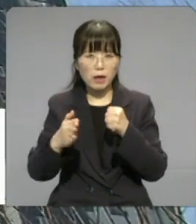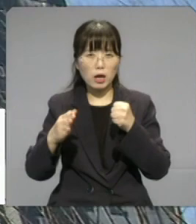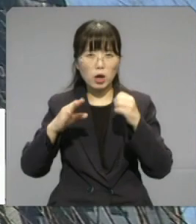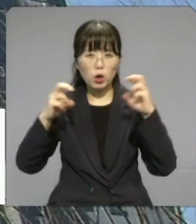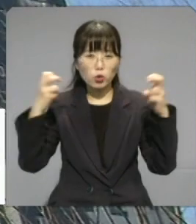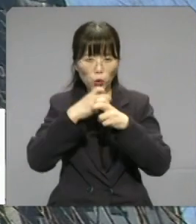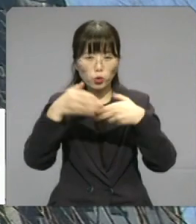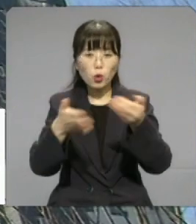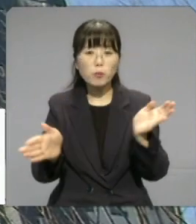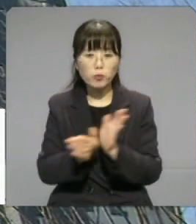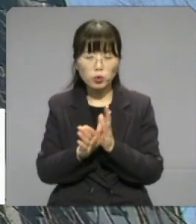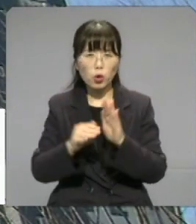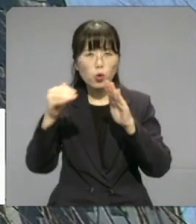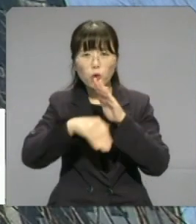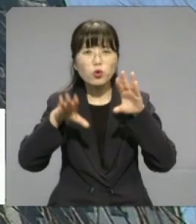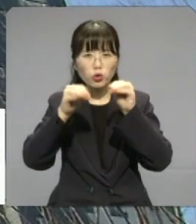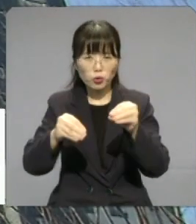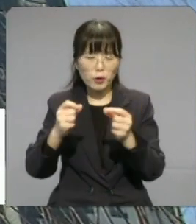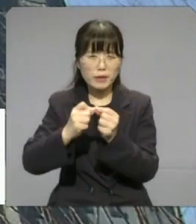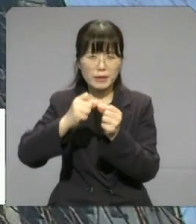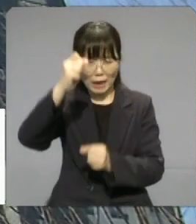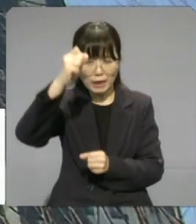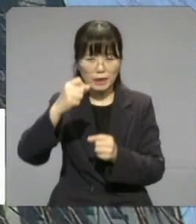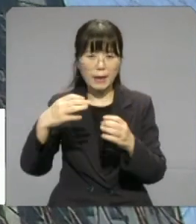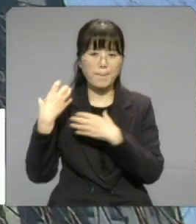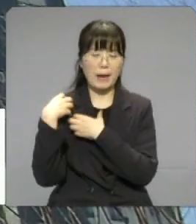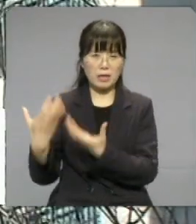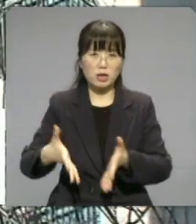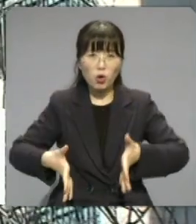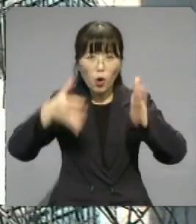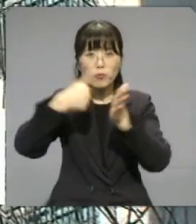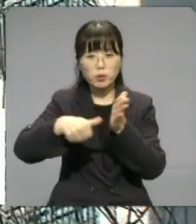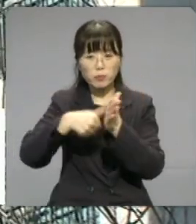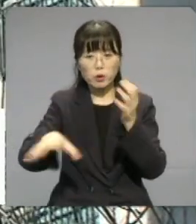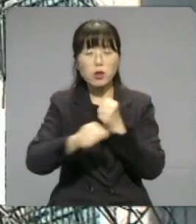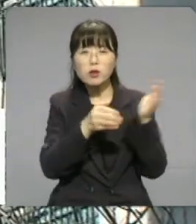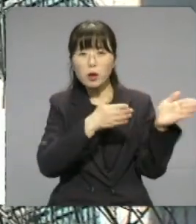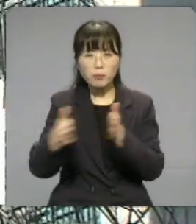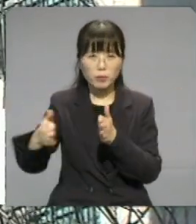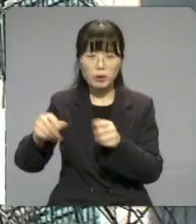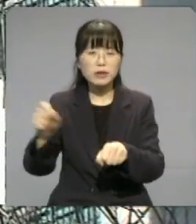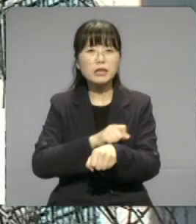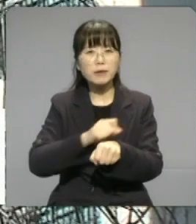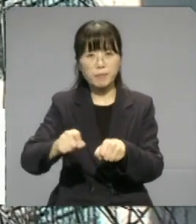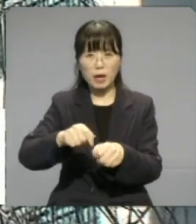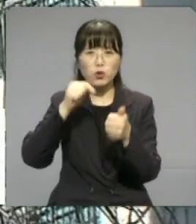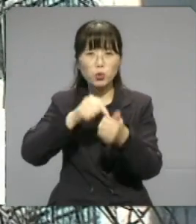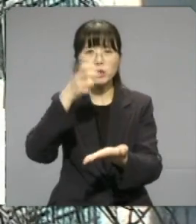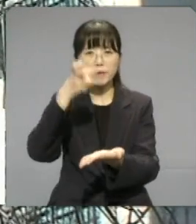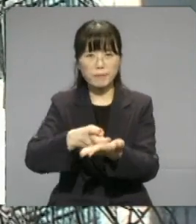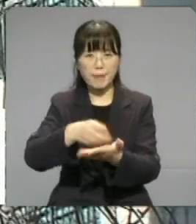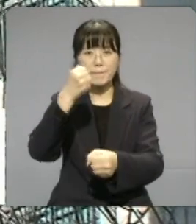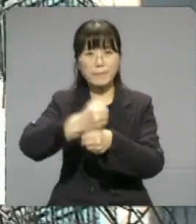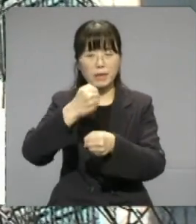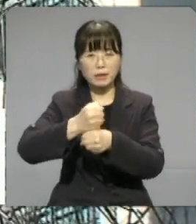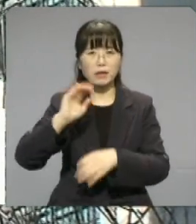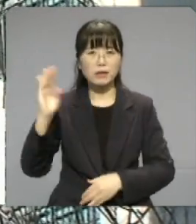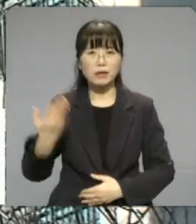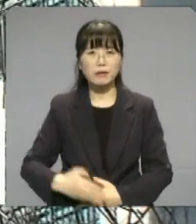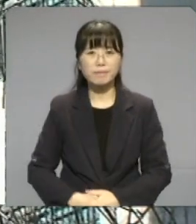국토교통부도 공사 중단 장기 방치 건축물의 정비 등에 관한 특별조치법을 제정했습니다.